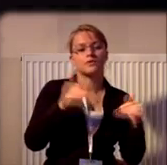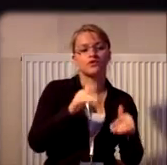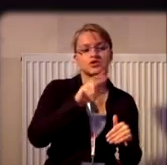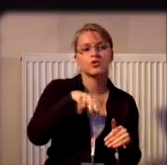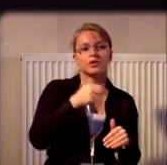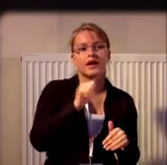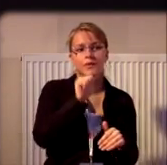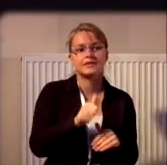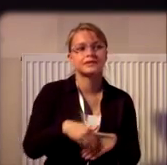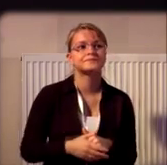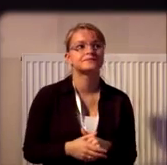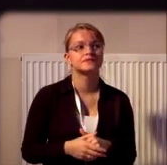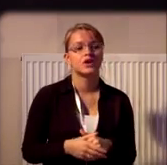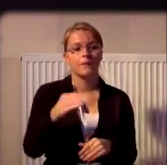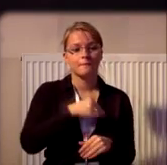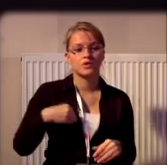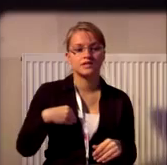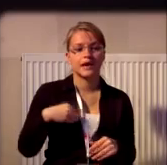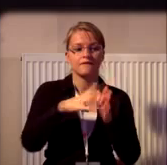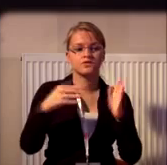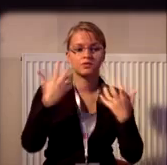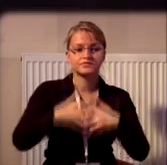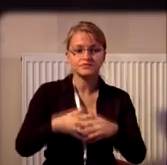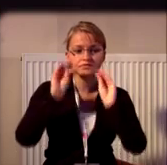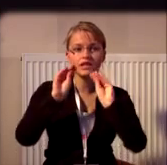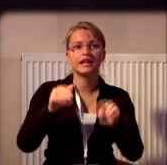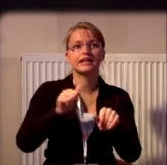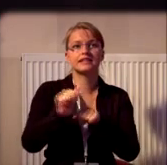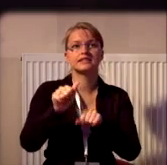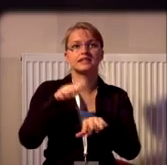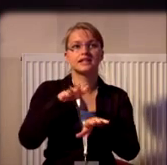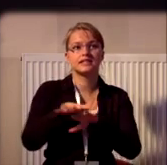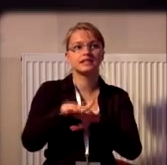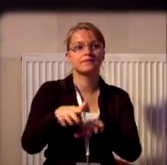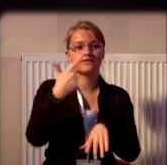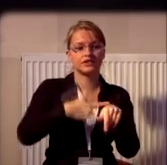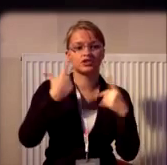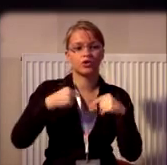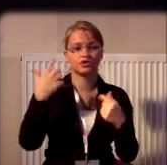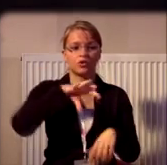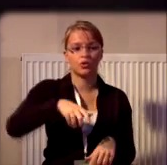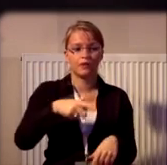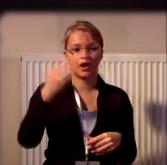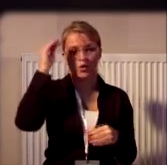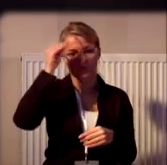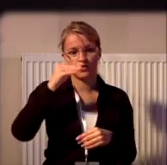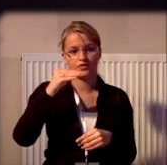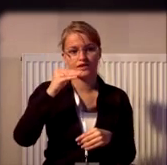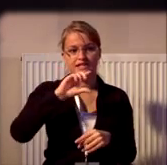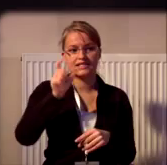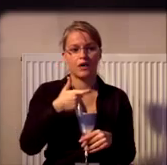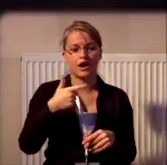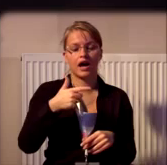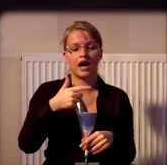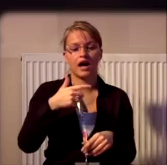model kształcenia integracyjnego opiera się o pewien schemat, czyli w 20-osobowej grupie uczniów, cała grupa liczy maksymalnie